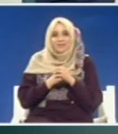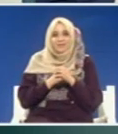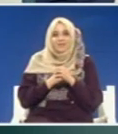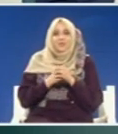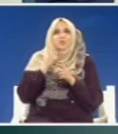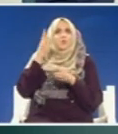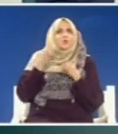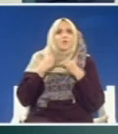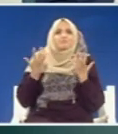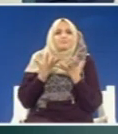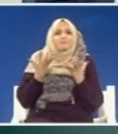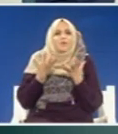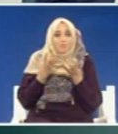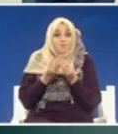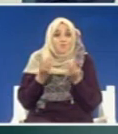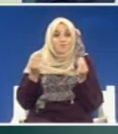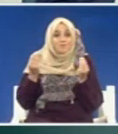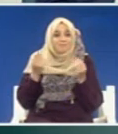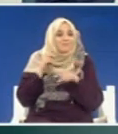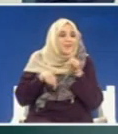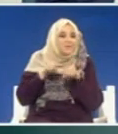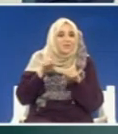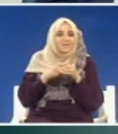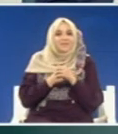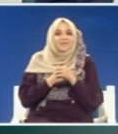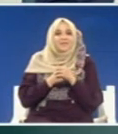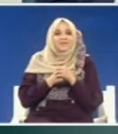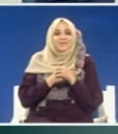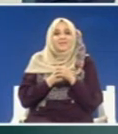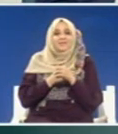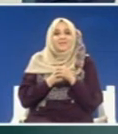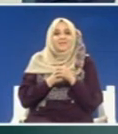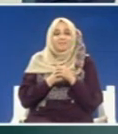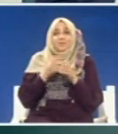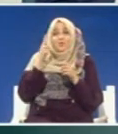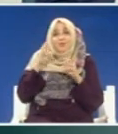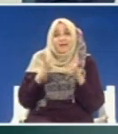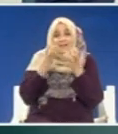أحسن إليك الله تعالى؟ كثير. أول حاجة خلقك،